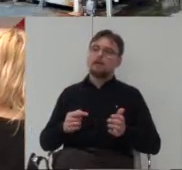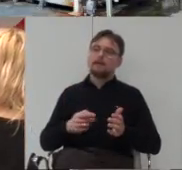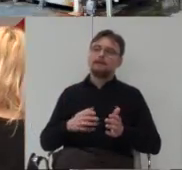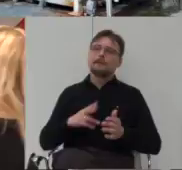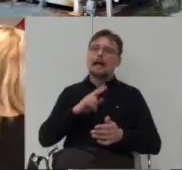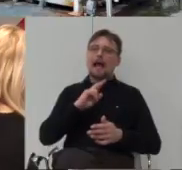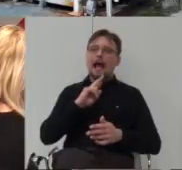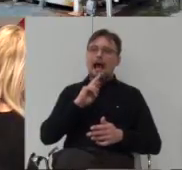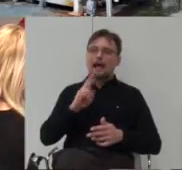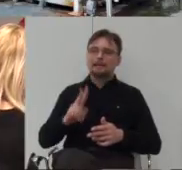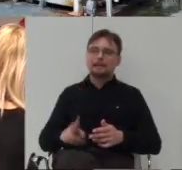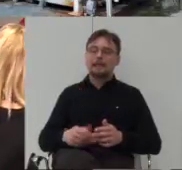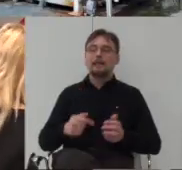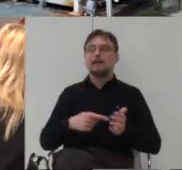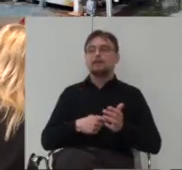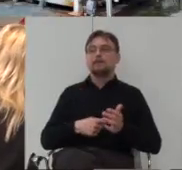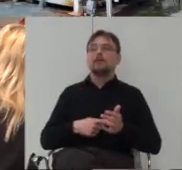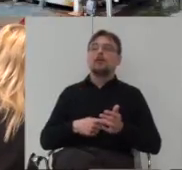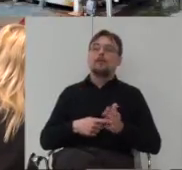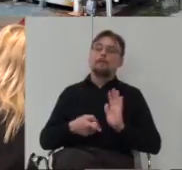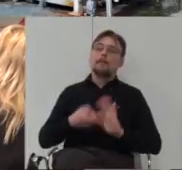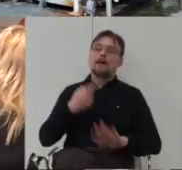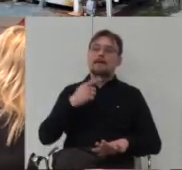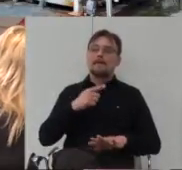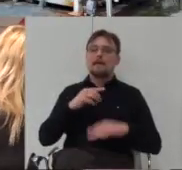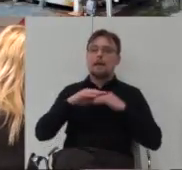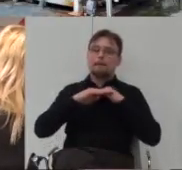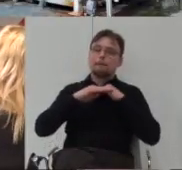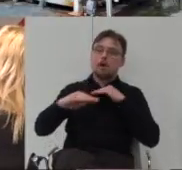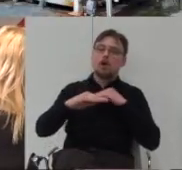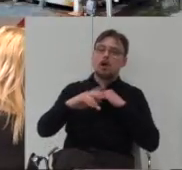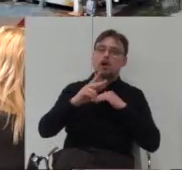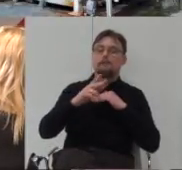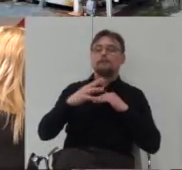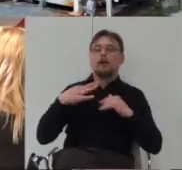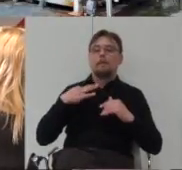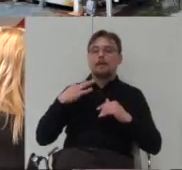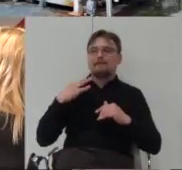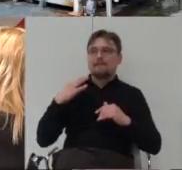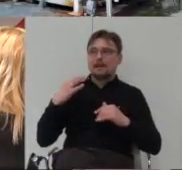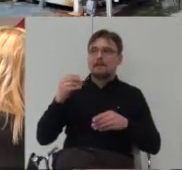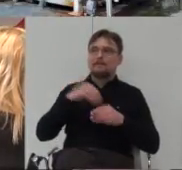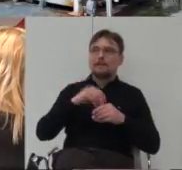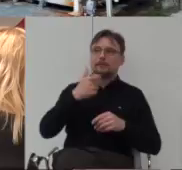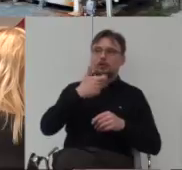Jest to jakaś pierwsza farma komercyjna w Singapurze, która liczy tak 120 takich